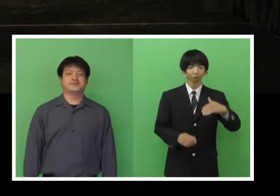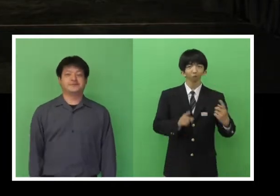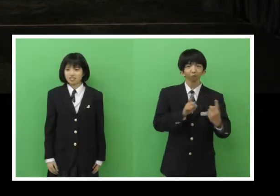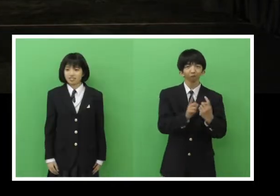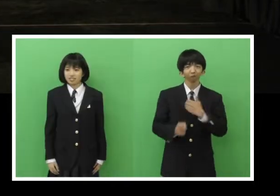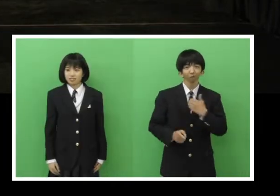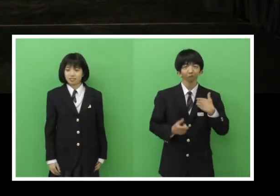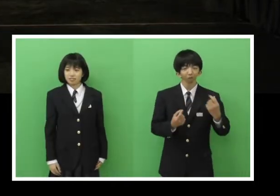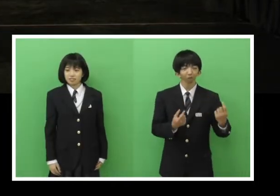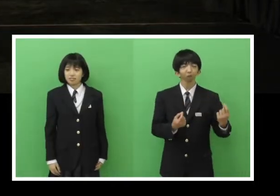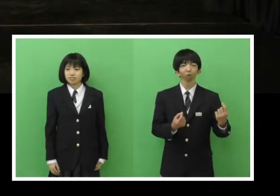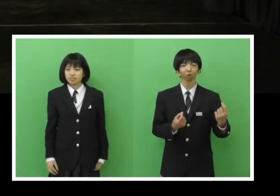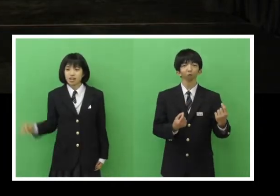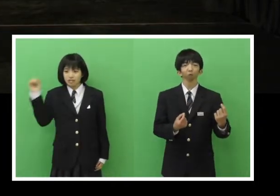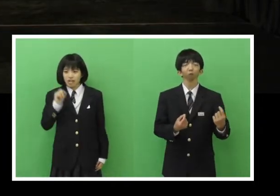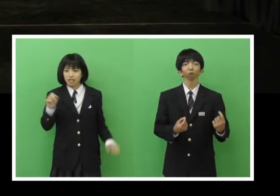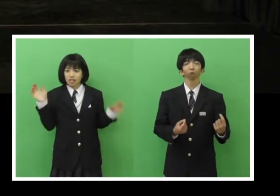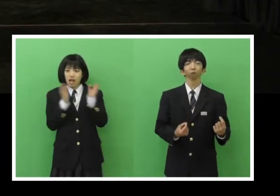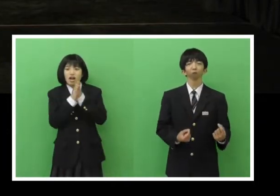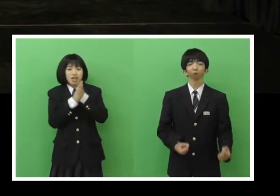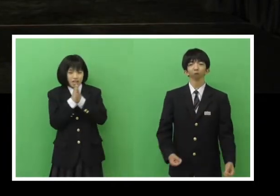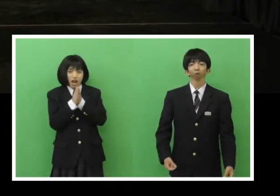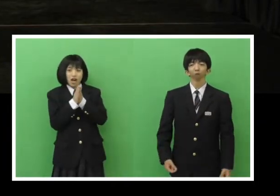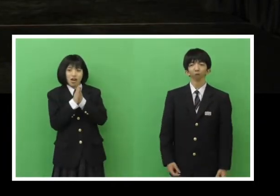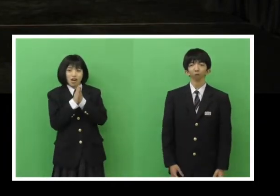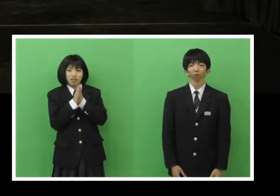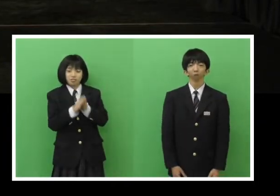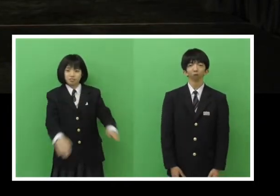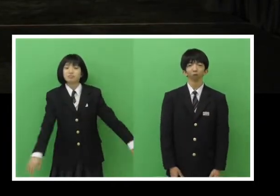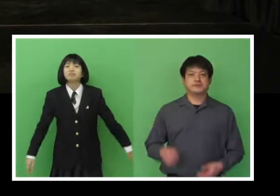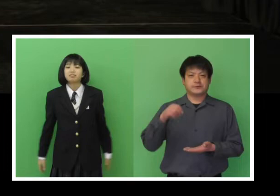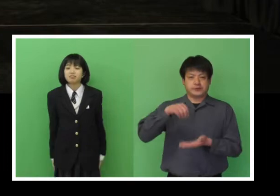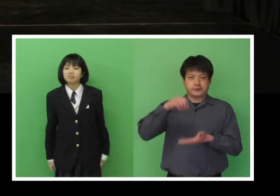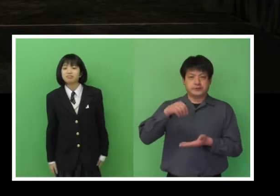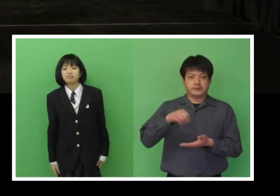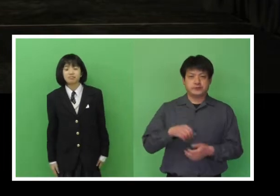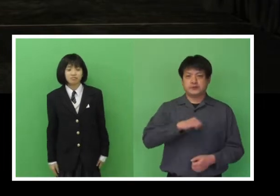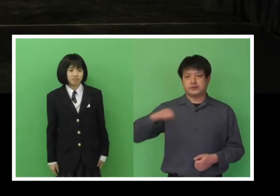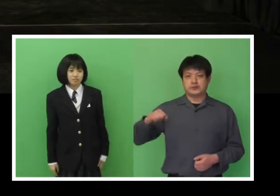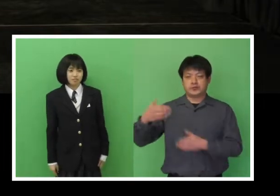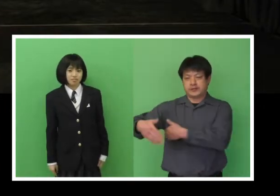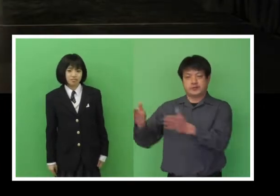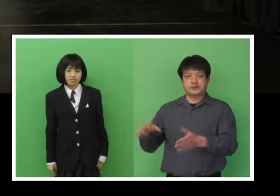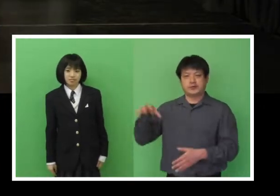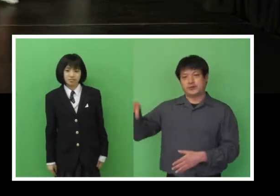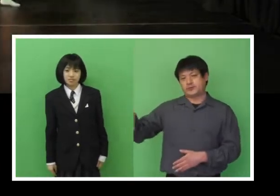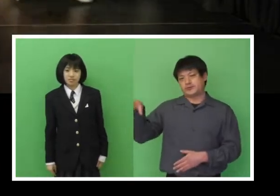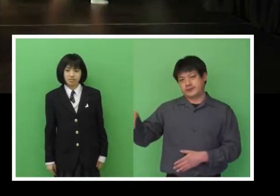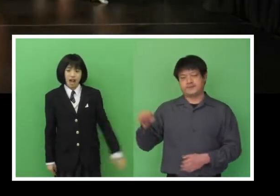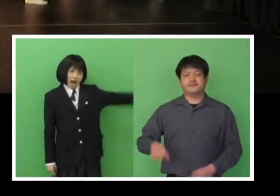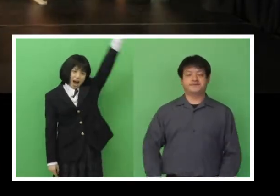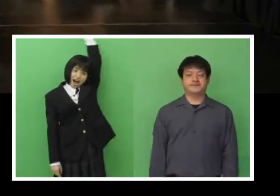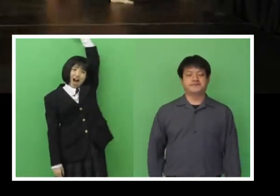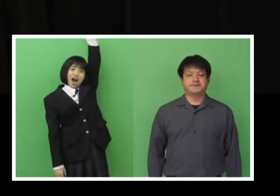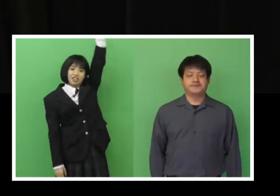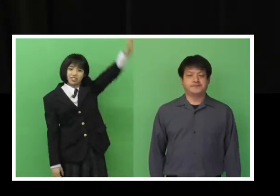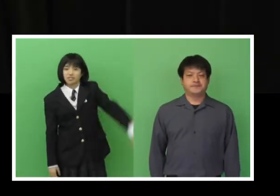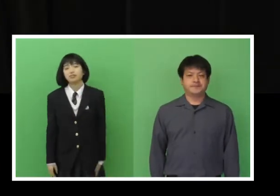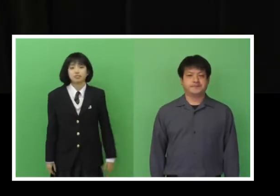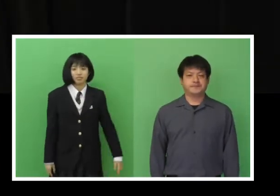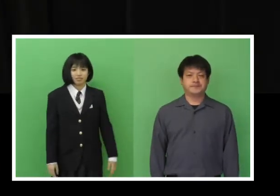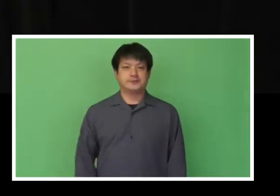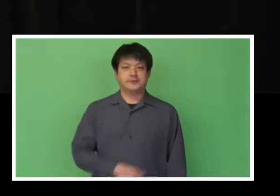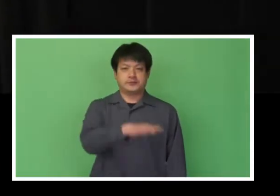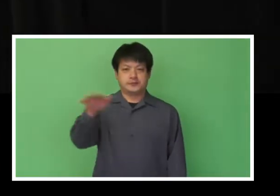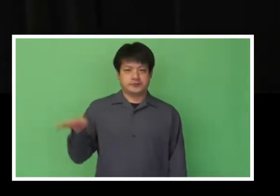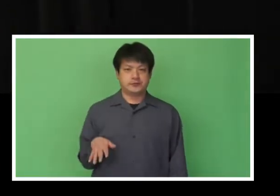り。 やった、会えたね。 ばあちゃん手洗ってくる。 あ、荷物は横の部屋に置いておき。 はい。 みん